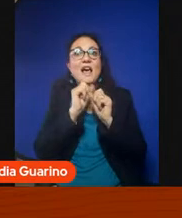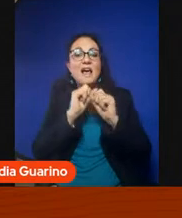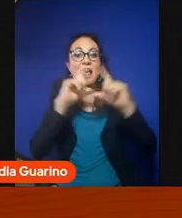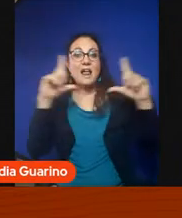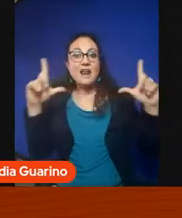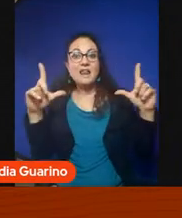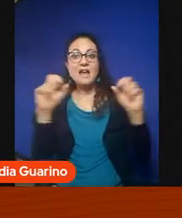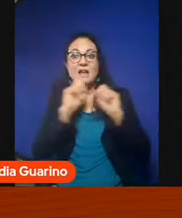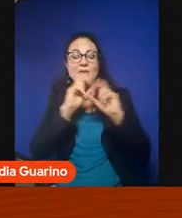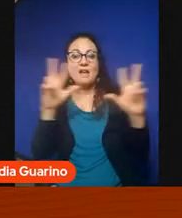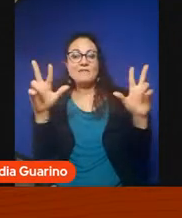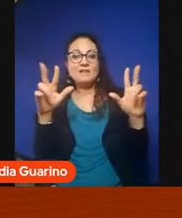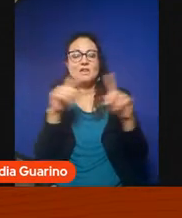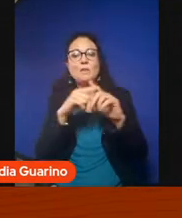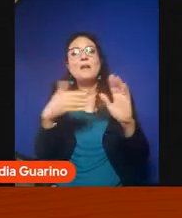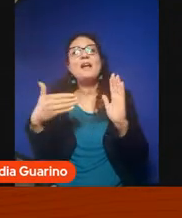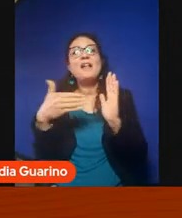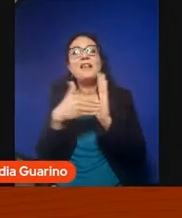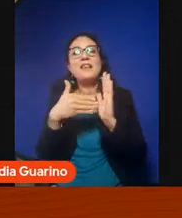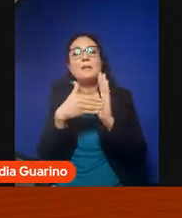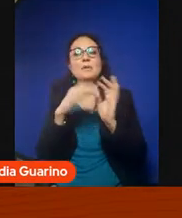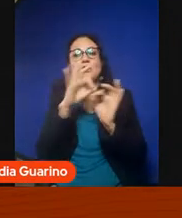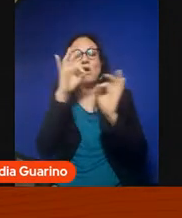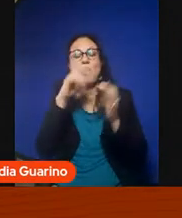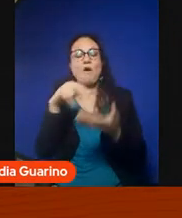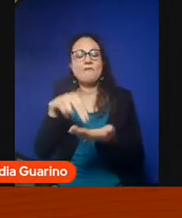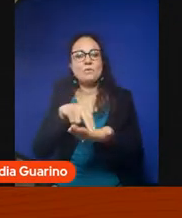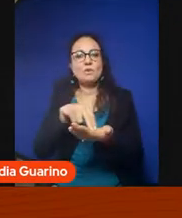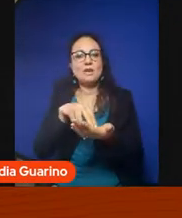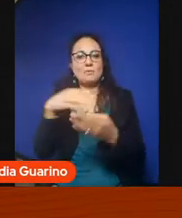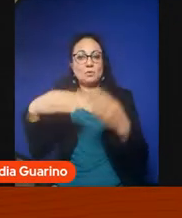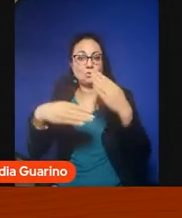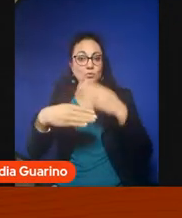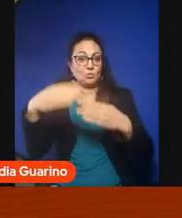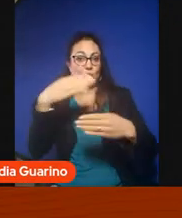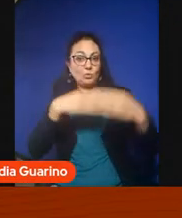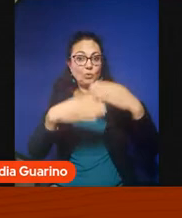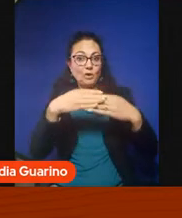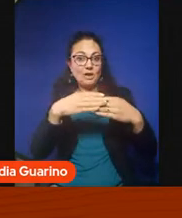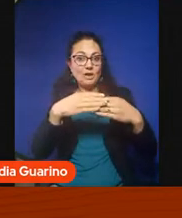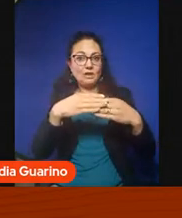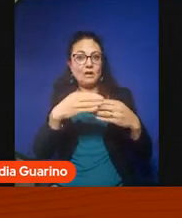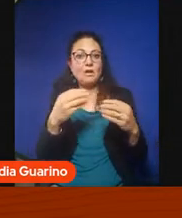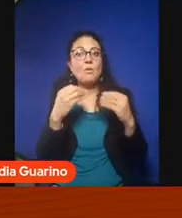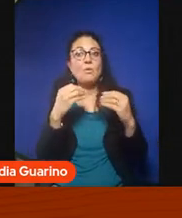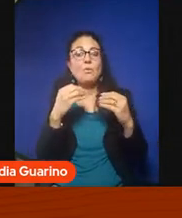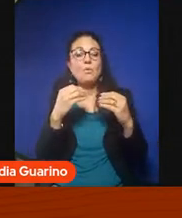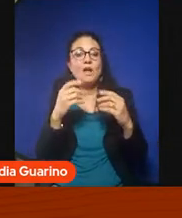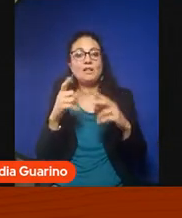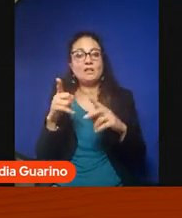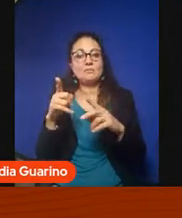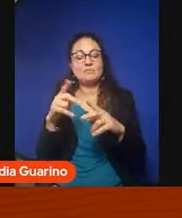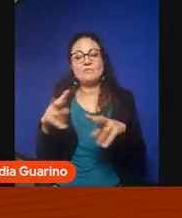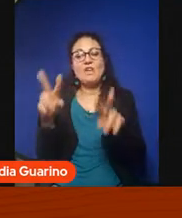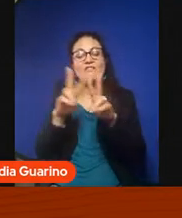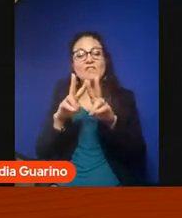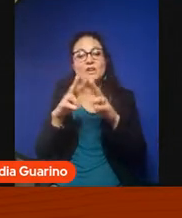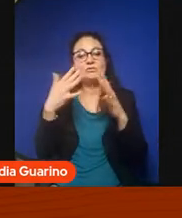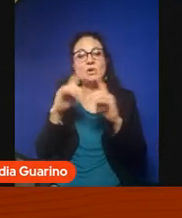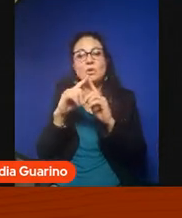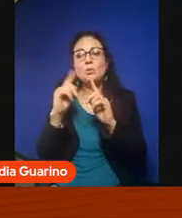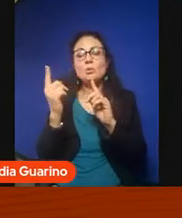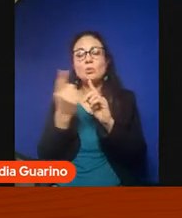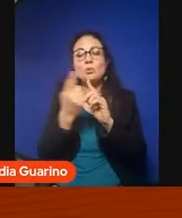questi limiti o vulnerabilità strutturali. Quando la Fratelli Tutti è uscita invece, e io lo vedo sempre come